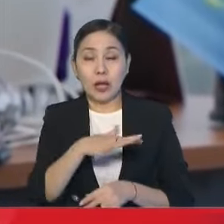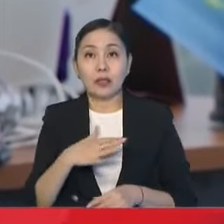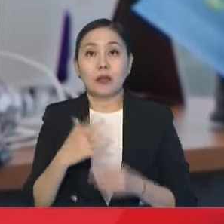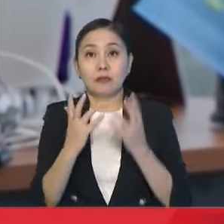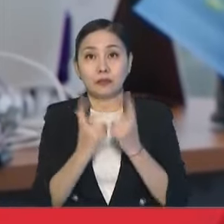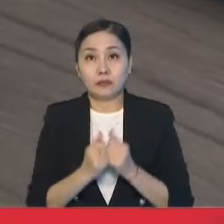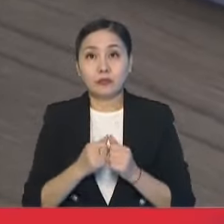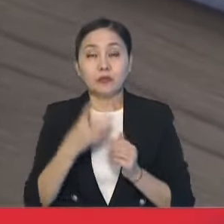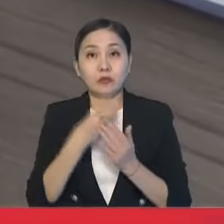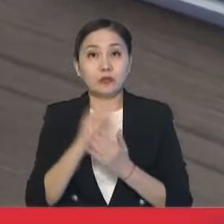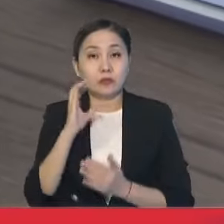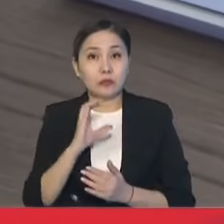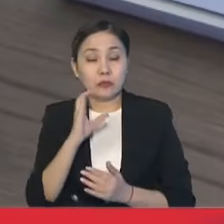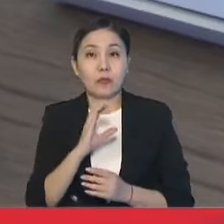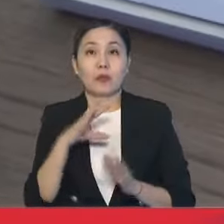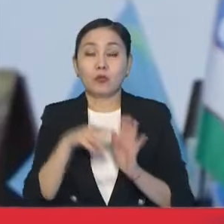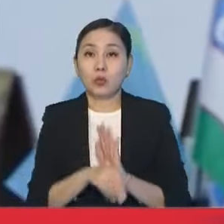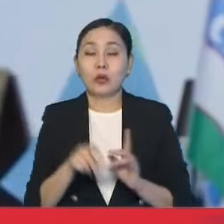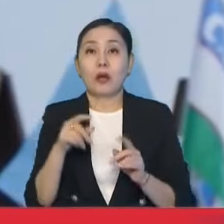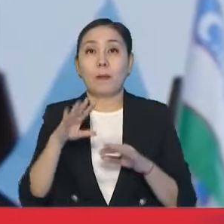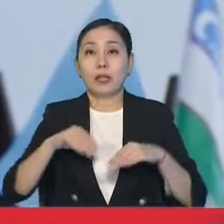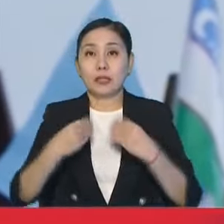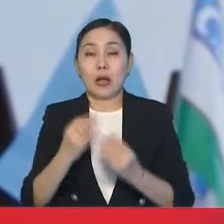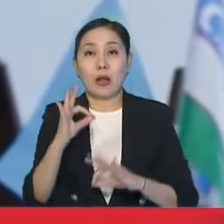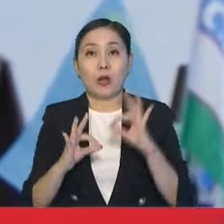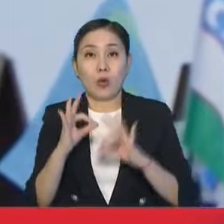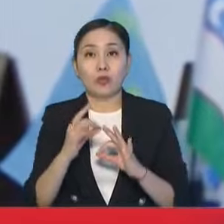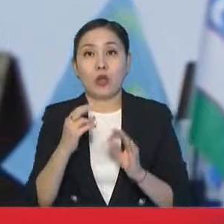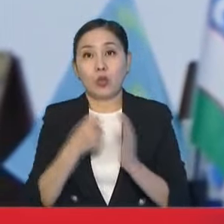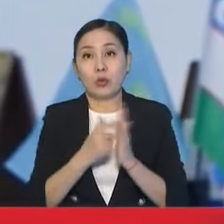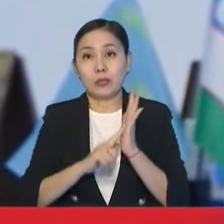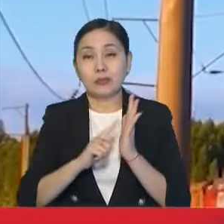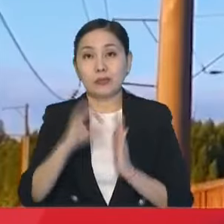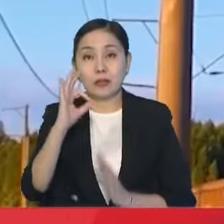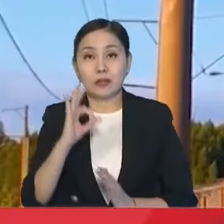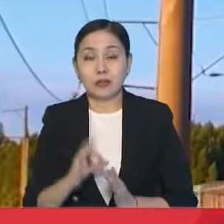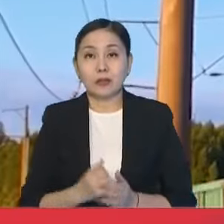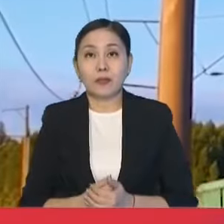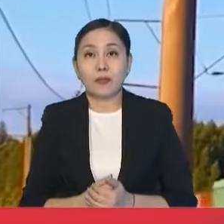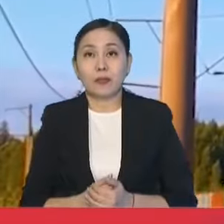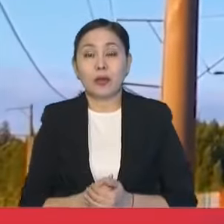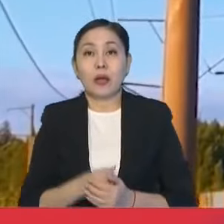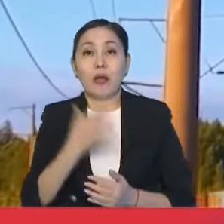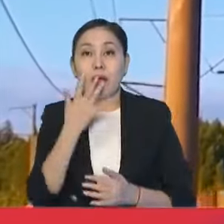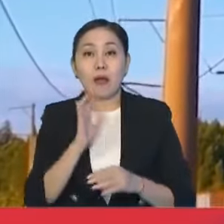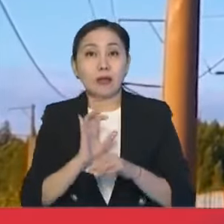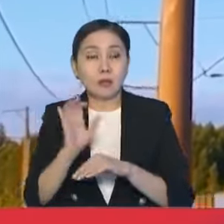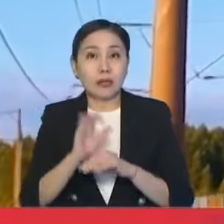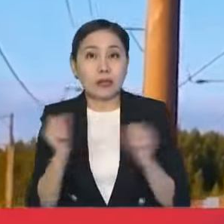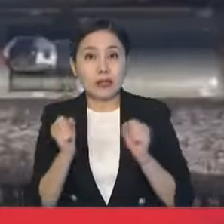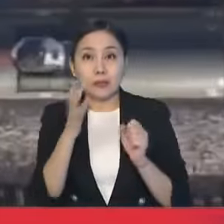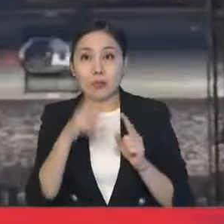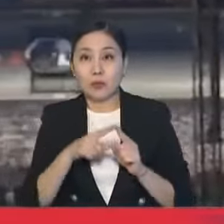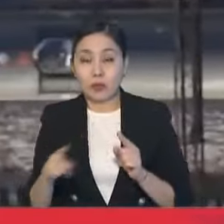на основе внутренних. А это значит, что предоставляется льгота почти до 70%. По словам экспортеров, особенно в зимний период